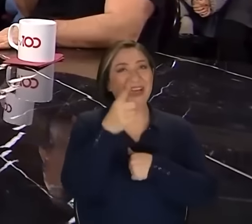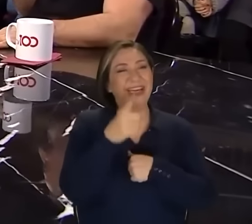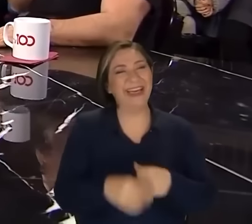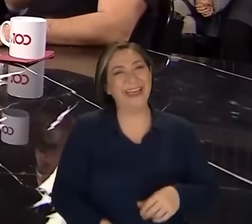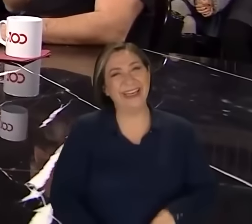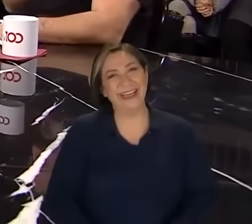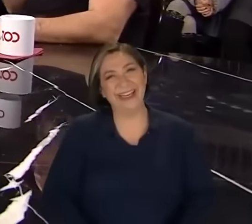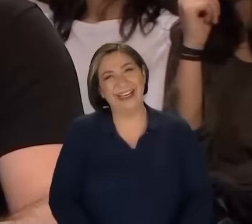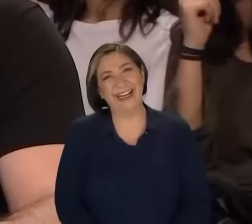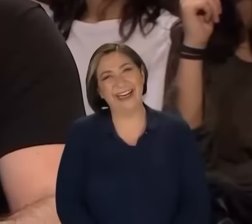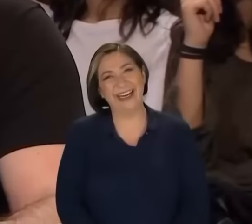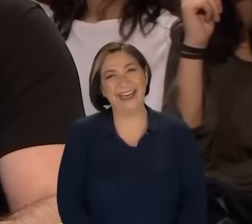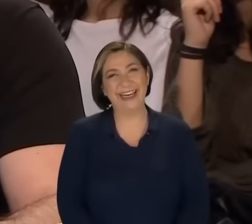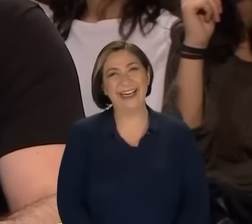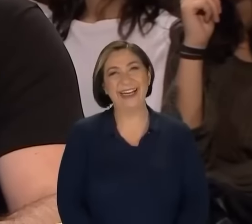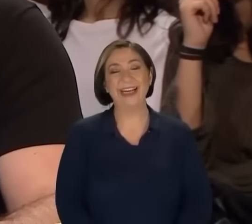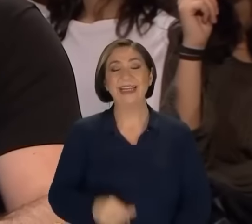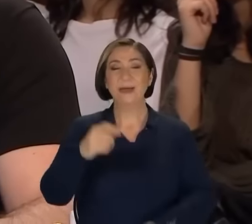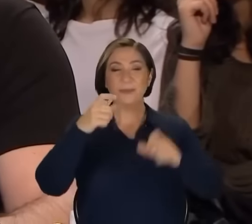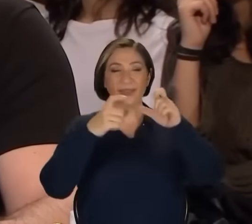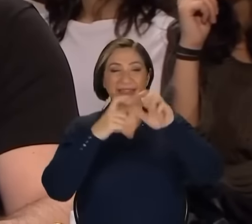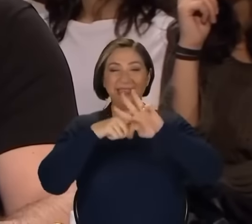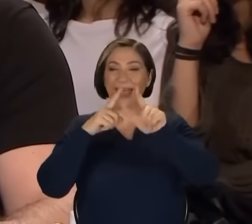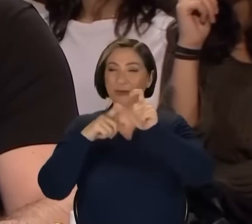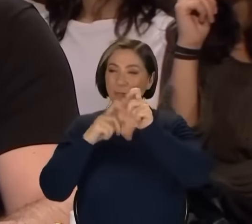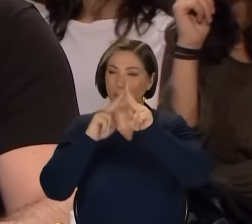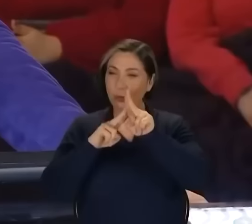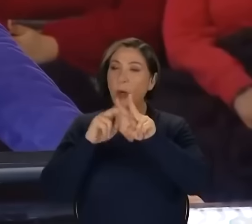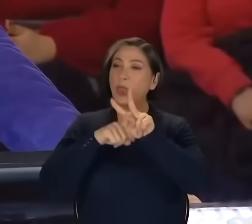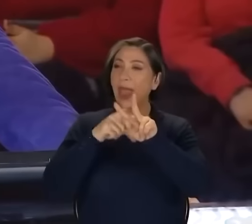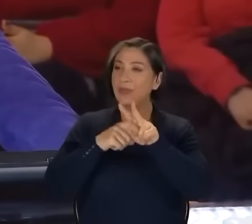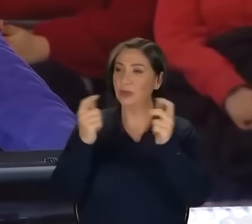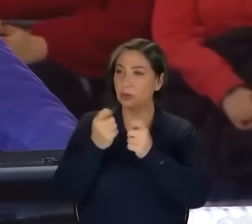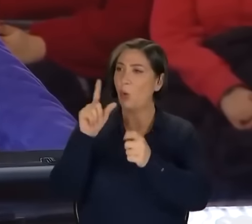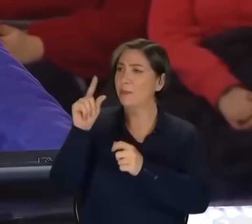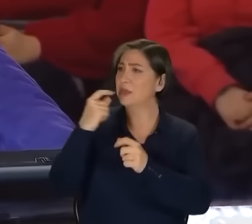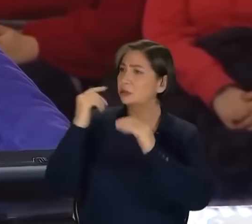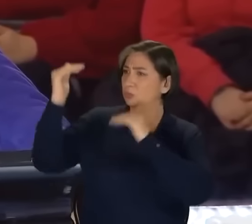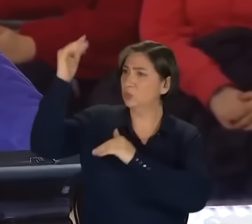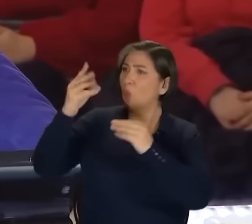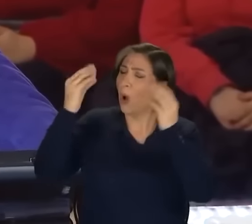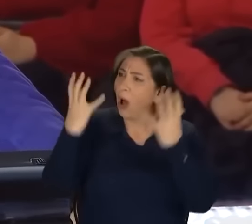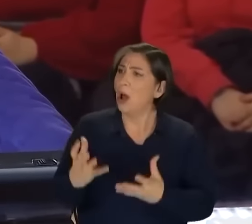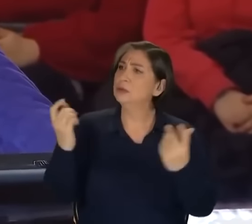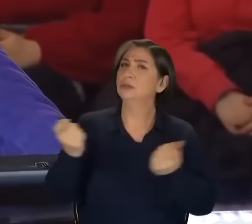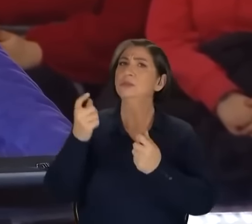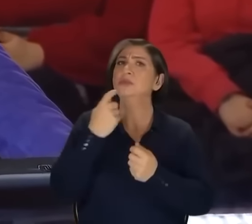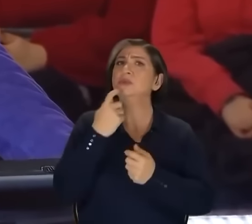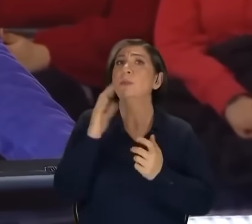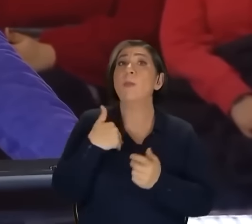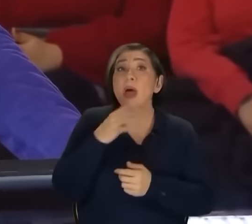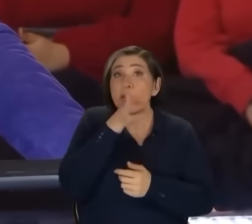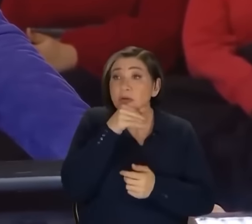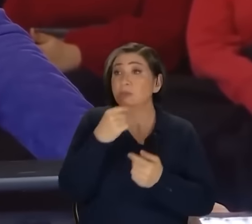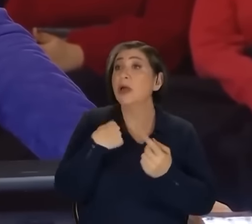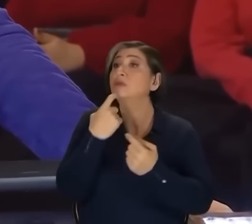bu ya Ben Selçuk yöntemle çalışırken görüyorum benden 11 yaş büyük ve çok ağır bir yükün altına girmiş hiç böyle bir yaş Ben ben